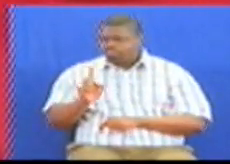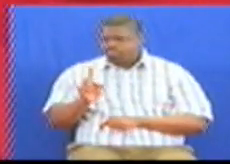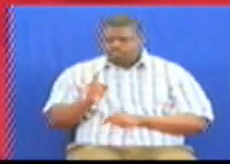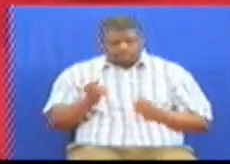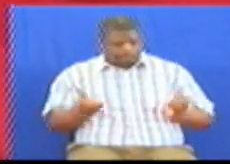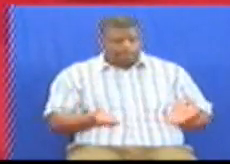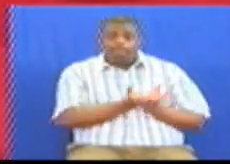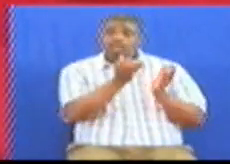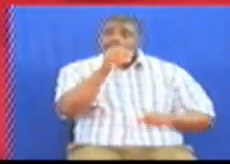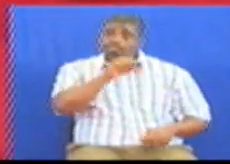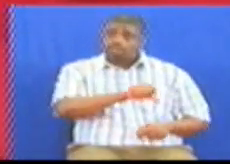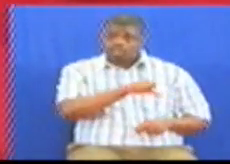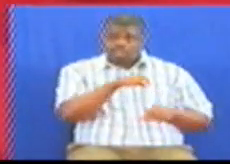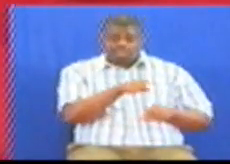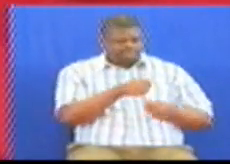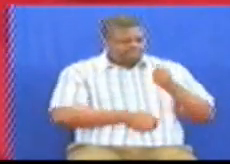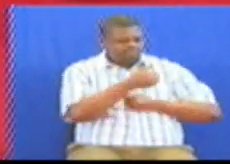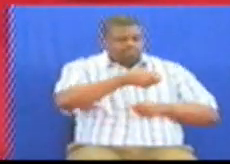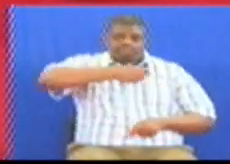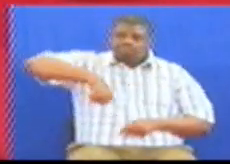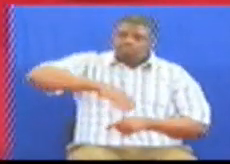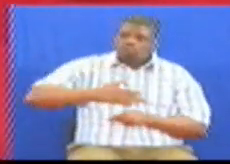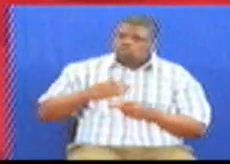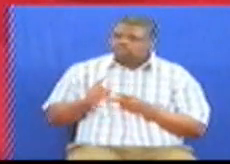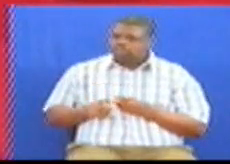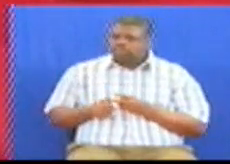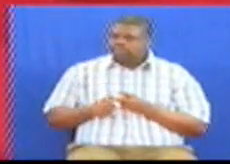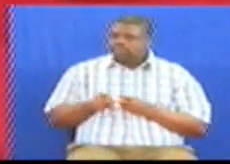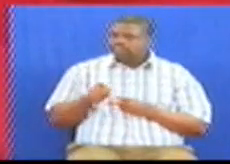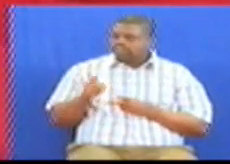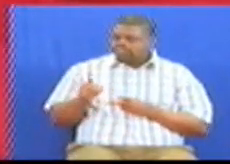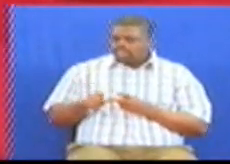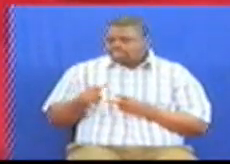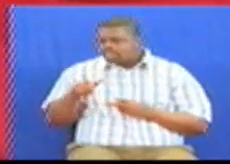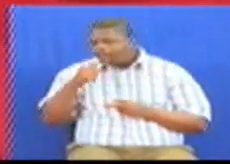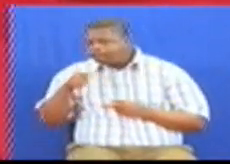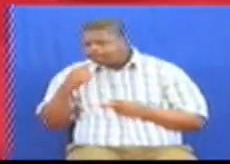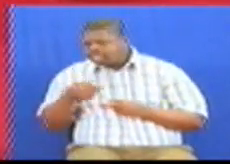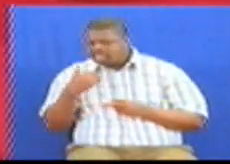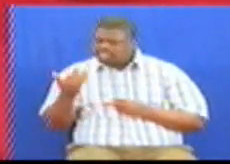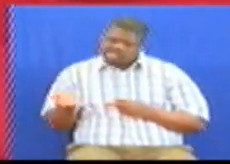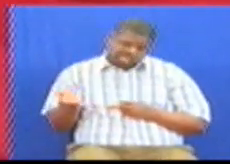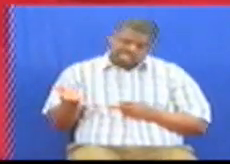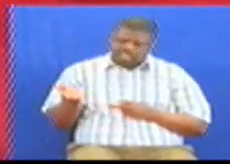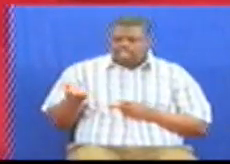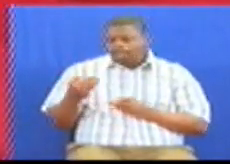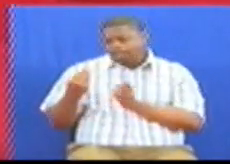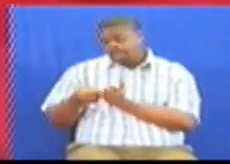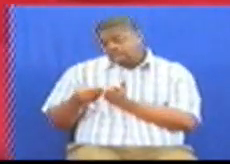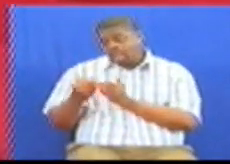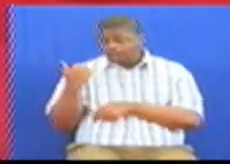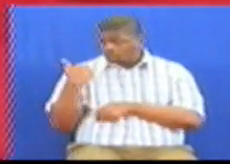bahati mbaya sana viongozi wetu wa TAMISEMI tumeambiwa kwamba kuna pesa tunadaiwa